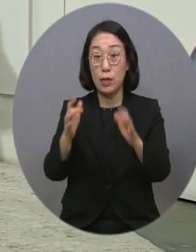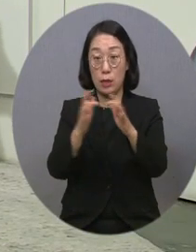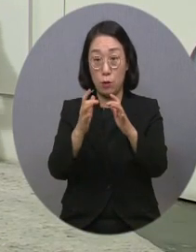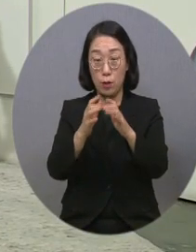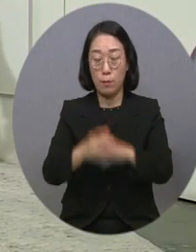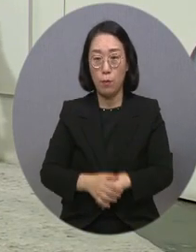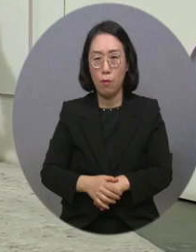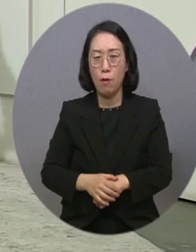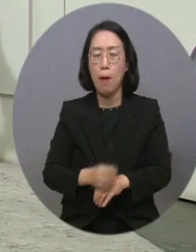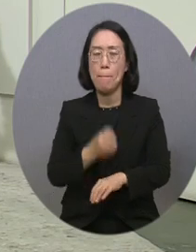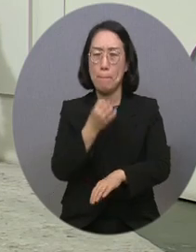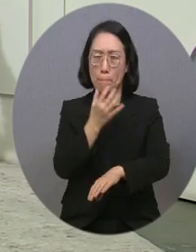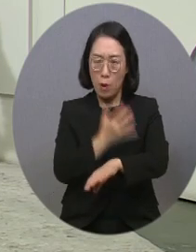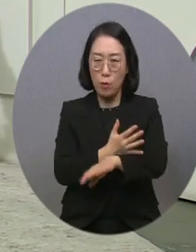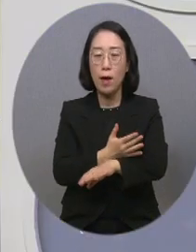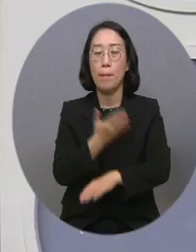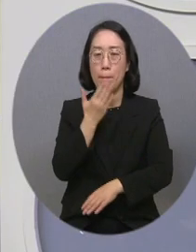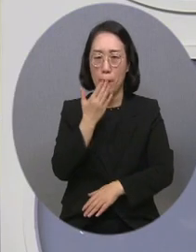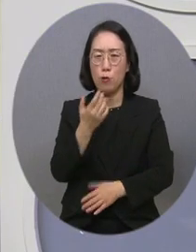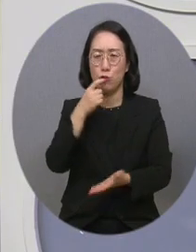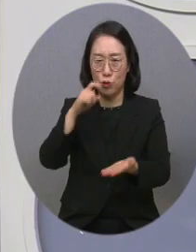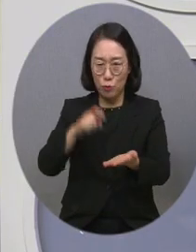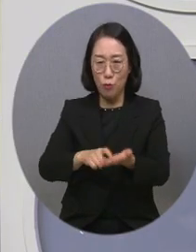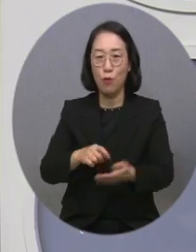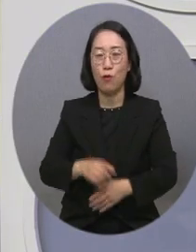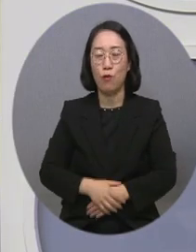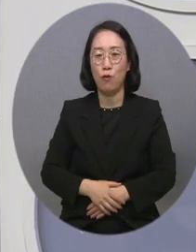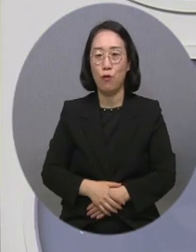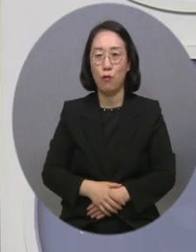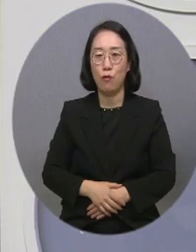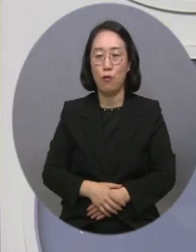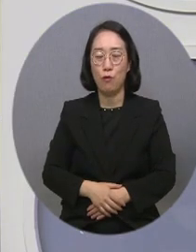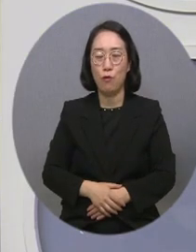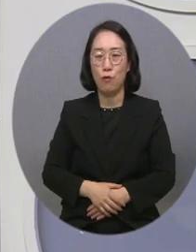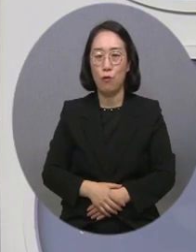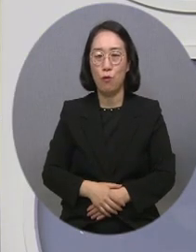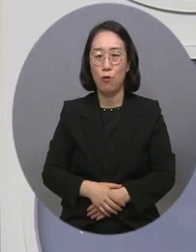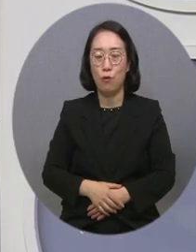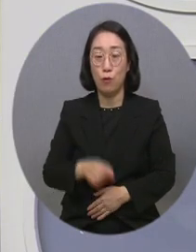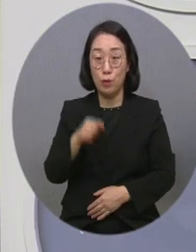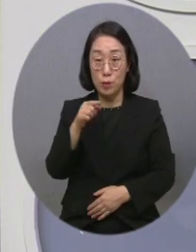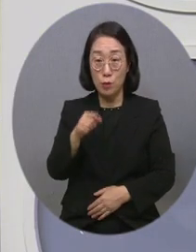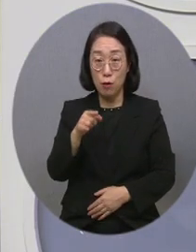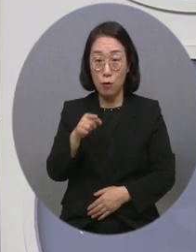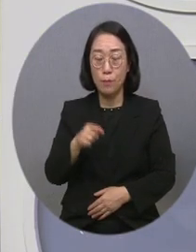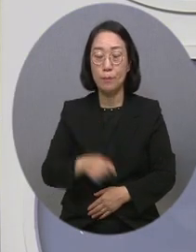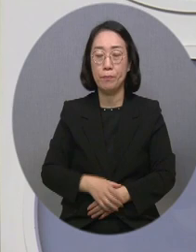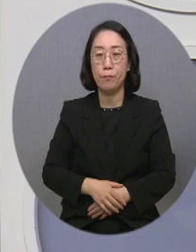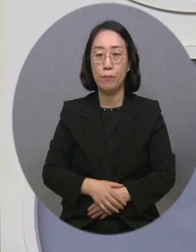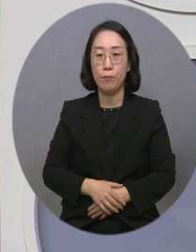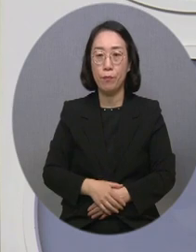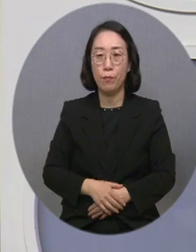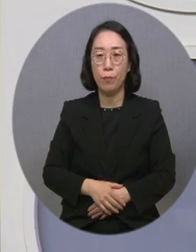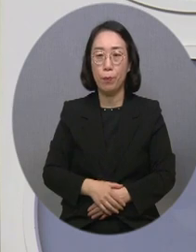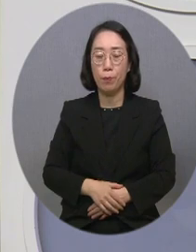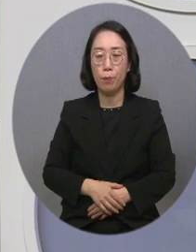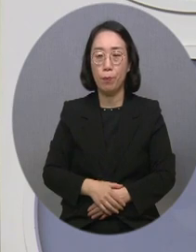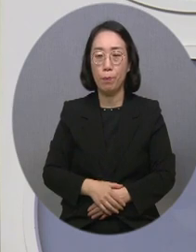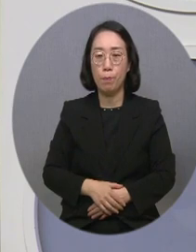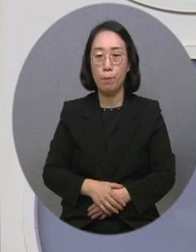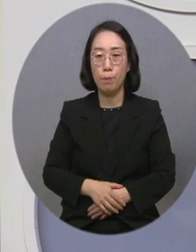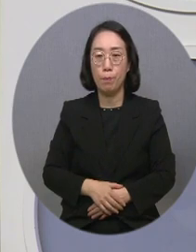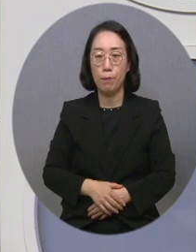방법이 아주 간편하게 돼 있거든요. 간편하게 돼 있고 이제 거기서 이제 뭐